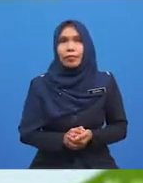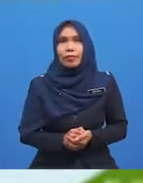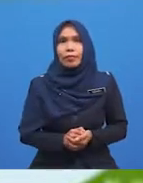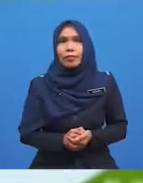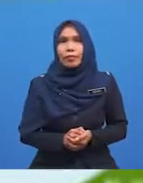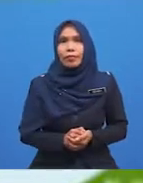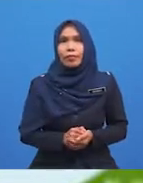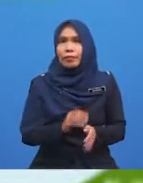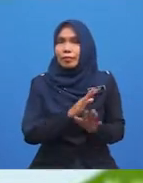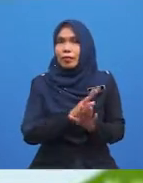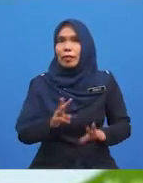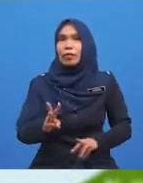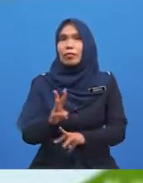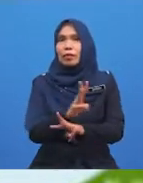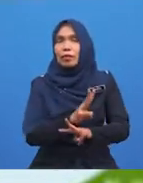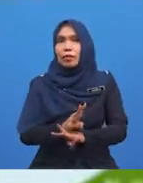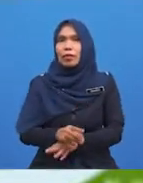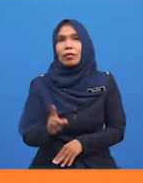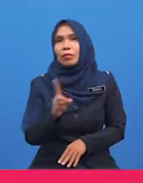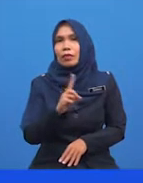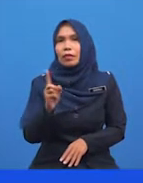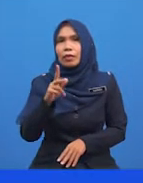tanpa kawalan mana-mana pihak.